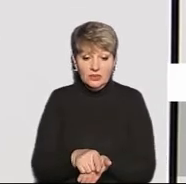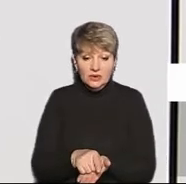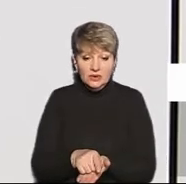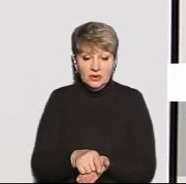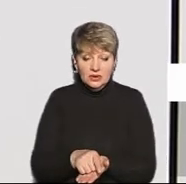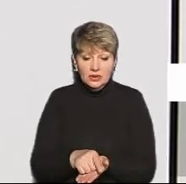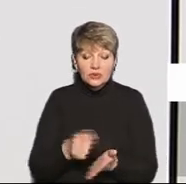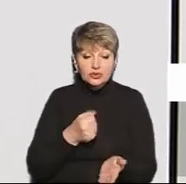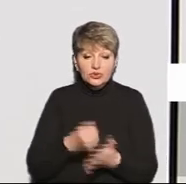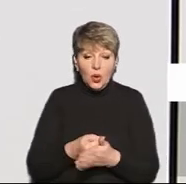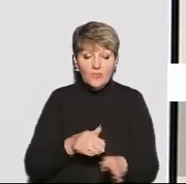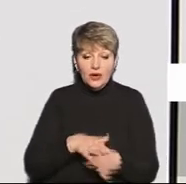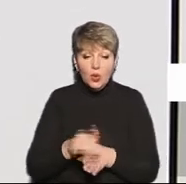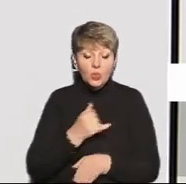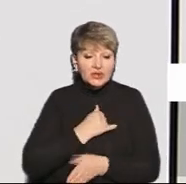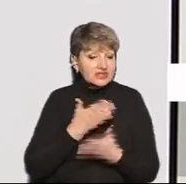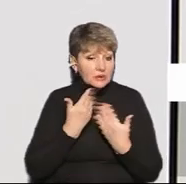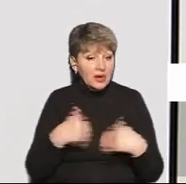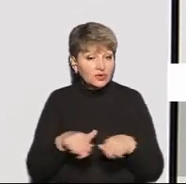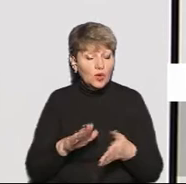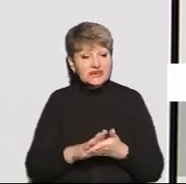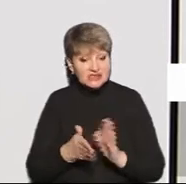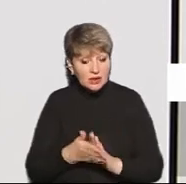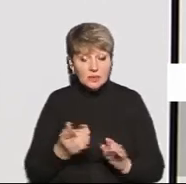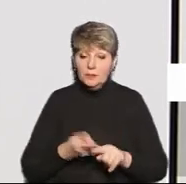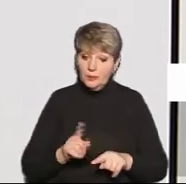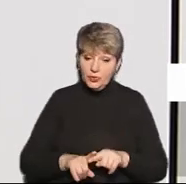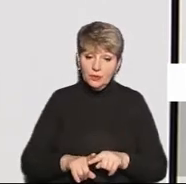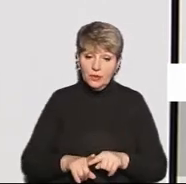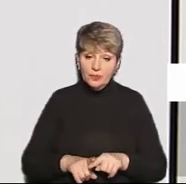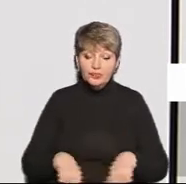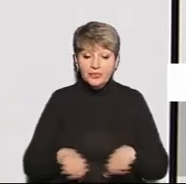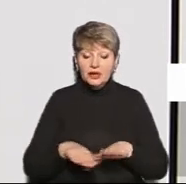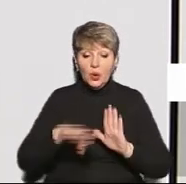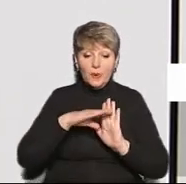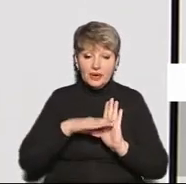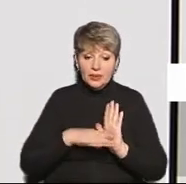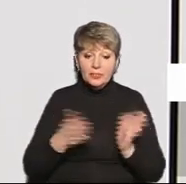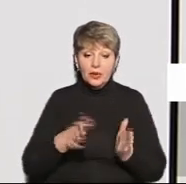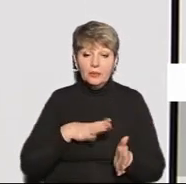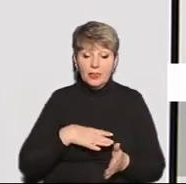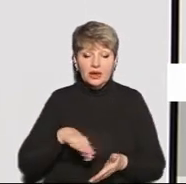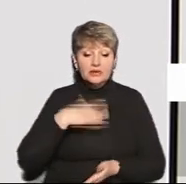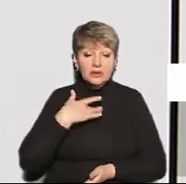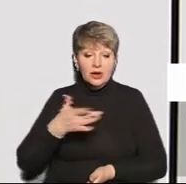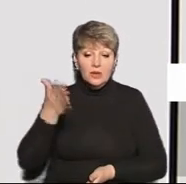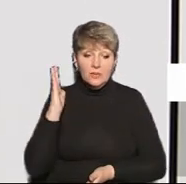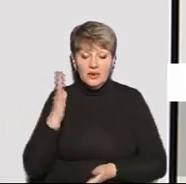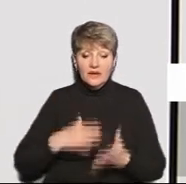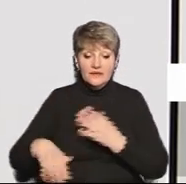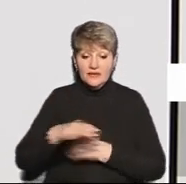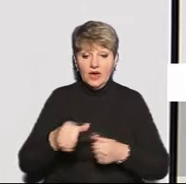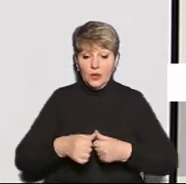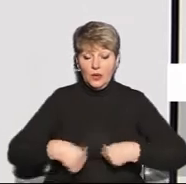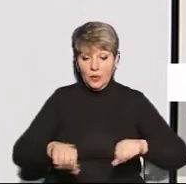обов'язкове до виконання. У нас немає такого стану, тому такий проєкт протоколу, який був проголосований одностайно всіма членами